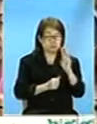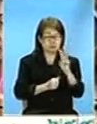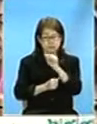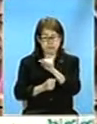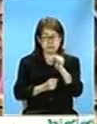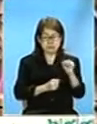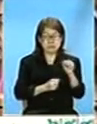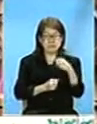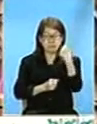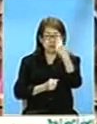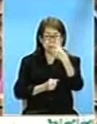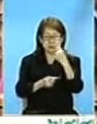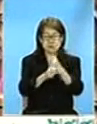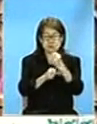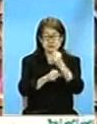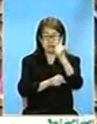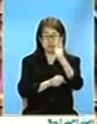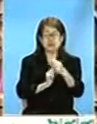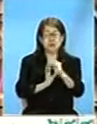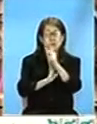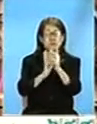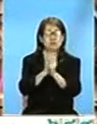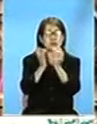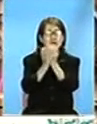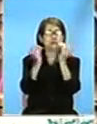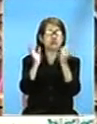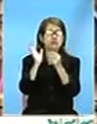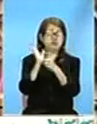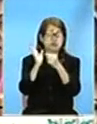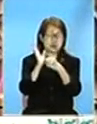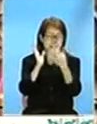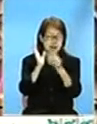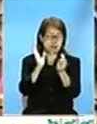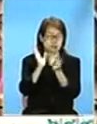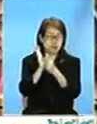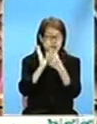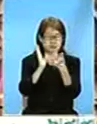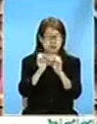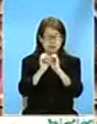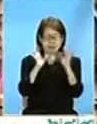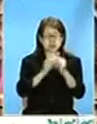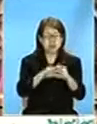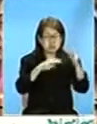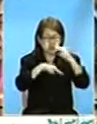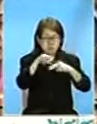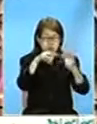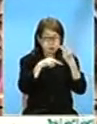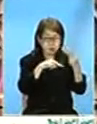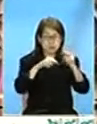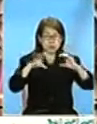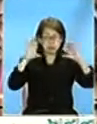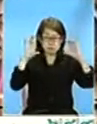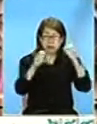ใดที่ทำหน้าที่ได้ก็รัฐธรรมนูญฉบับนี้ไม่ใช่หรือครับที่บอกว่าการควบคุมการบริหารราชการแผ่นดินของสว